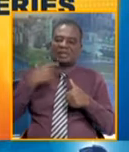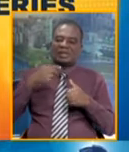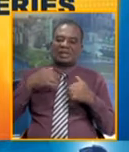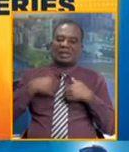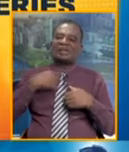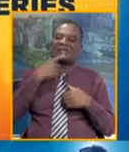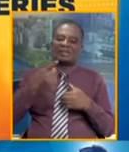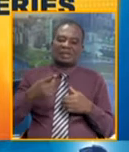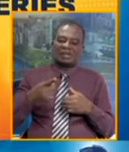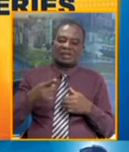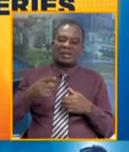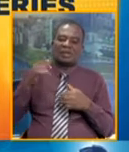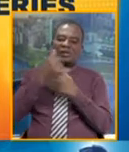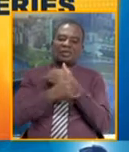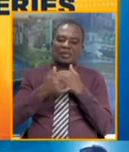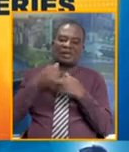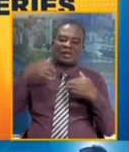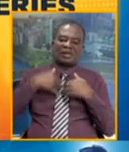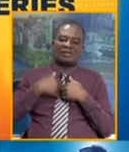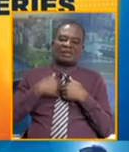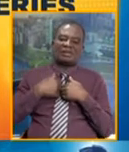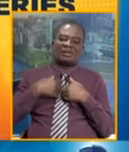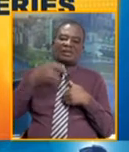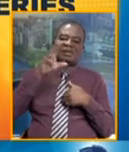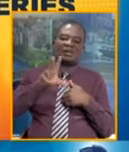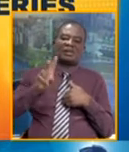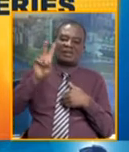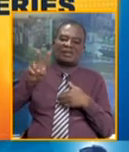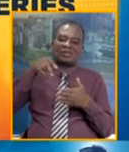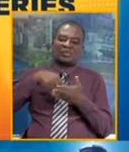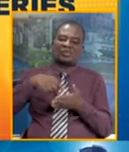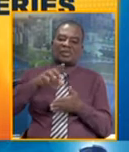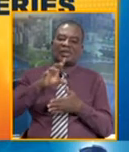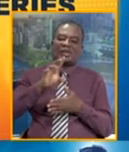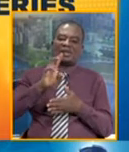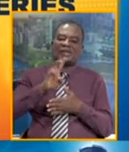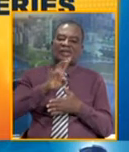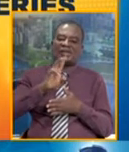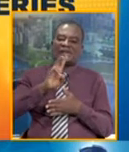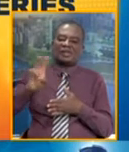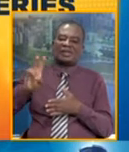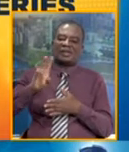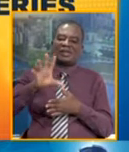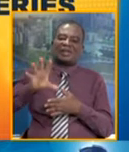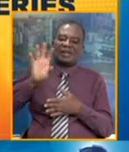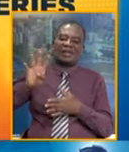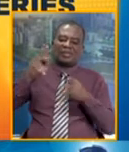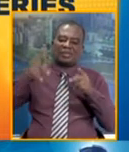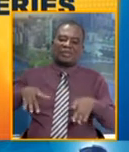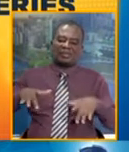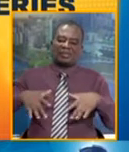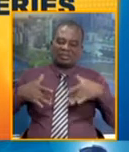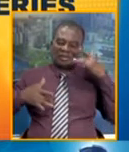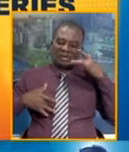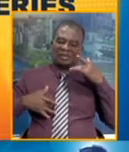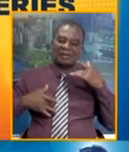publique. Le pays compte désormais 32 754 cas confirmés, le